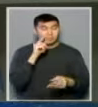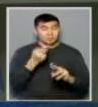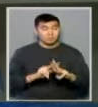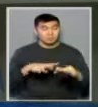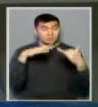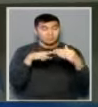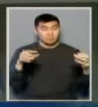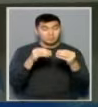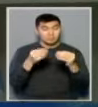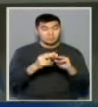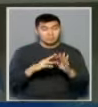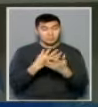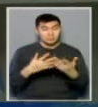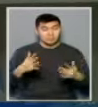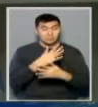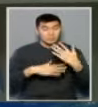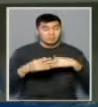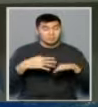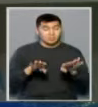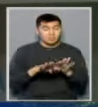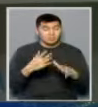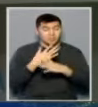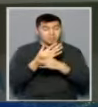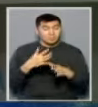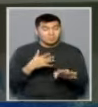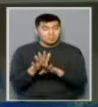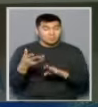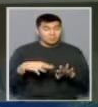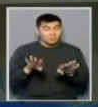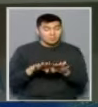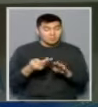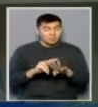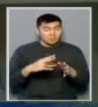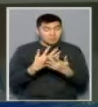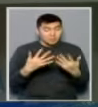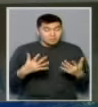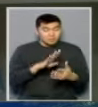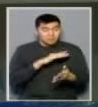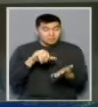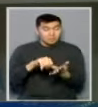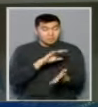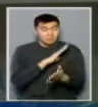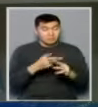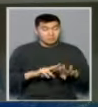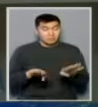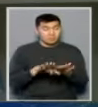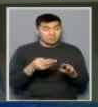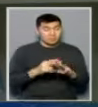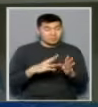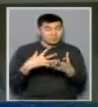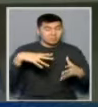әлеуметтік жобаларына, қайырымдылық және волонтерлік акцияларына белсенді қатысты. Сонымен